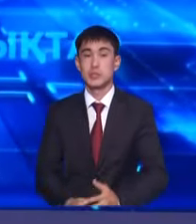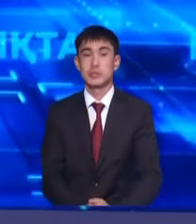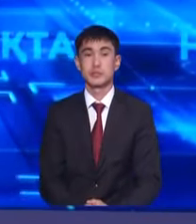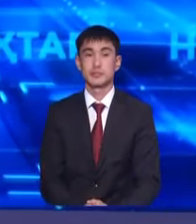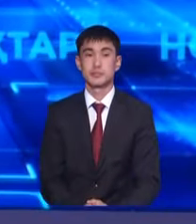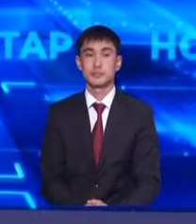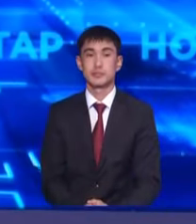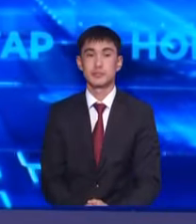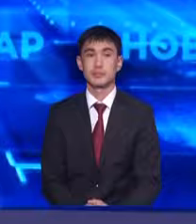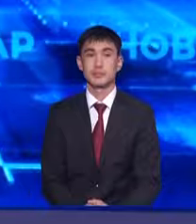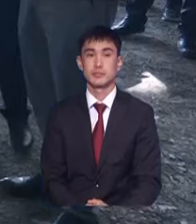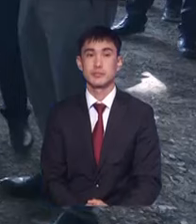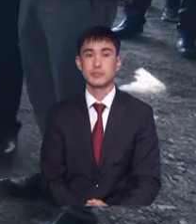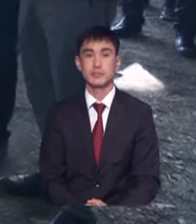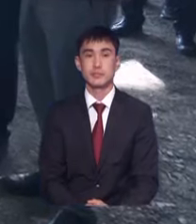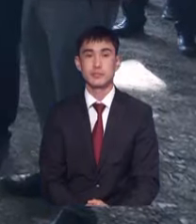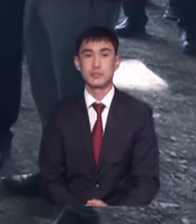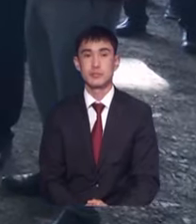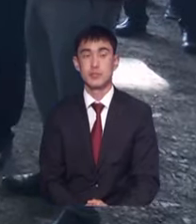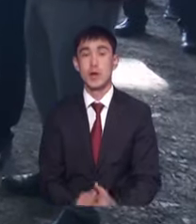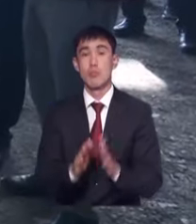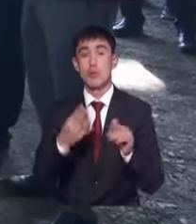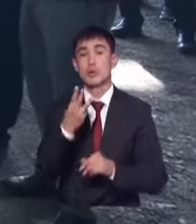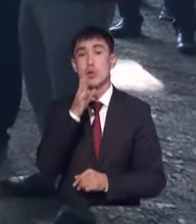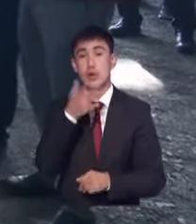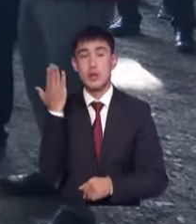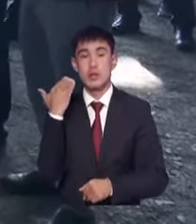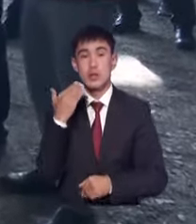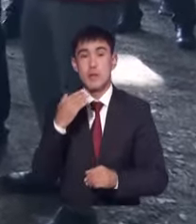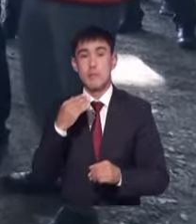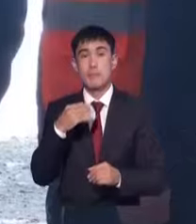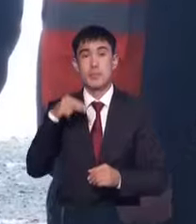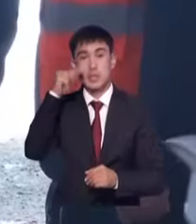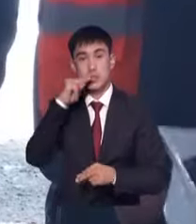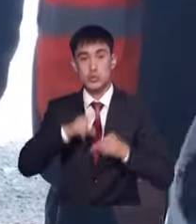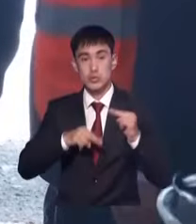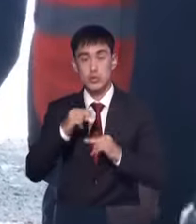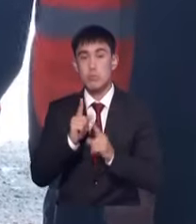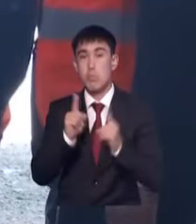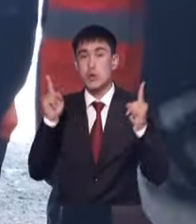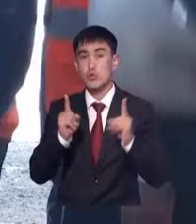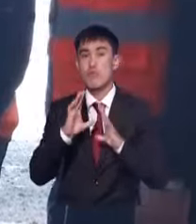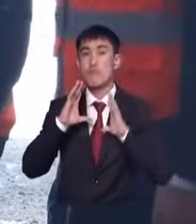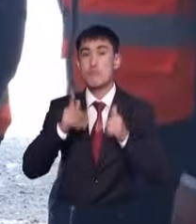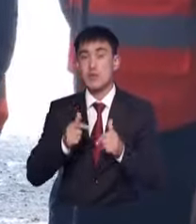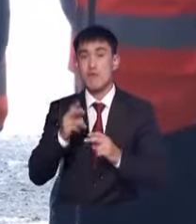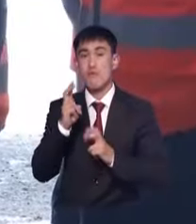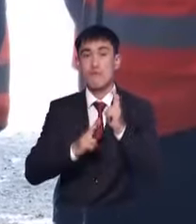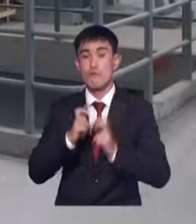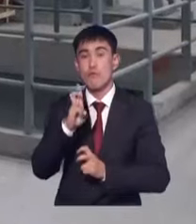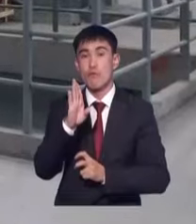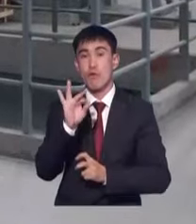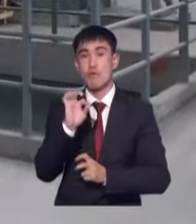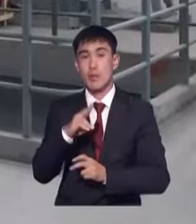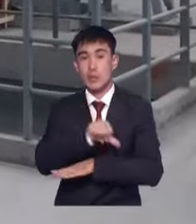расскажет наш корреспондент. Вот уже более 3 лет представители Поднебесной строят самый большой в мире вольфрамовый завод на